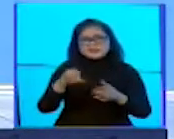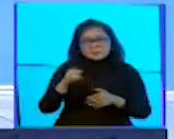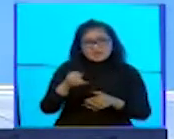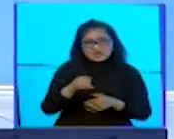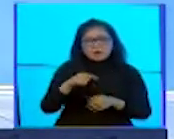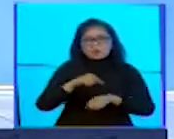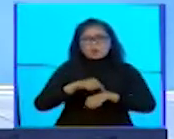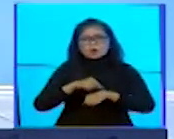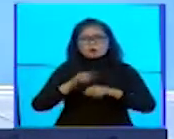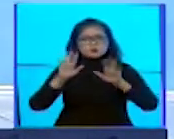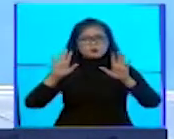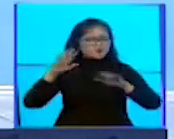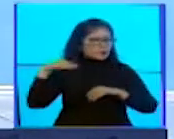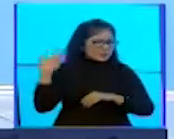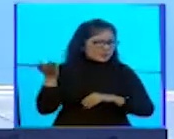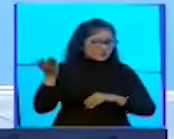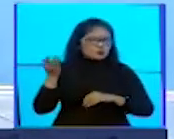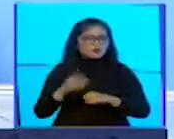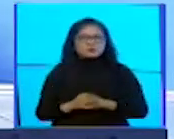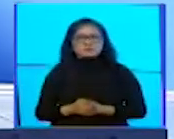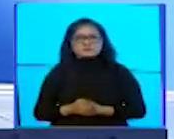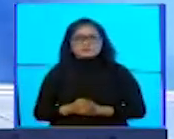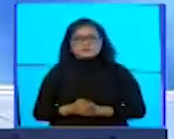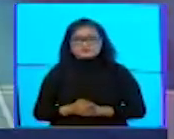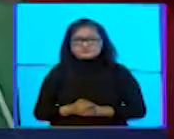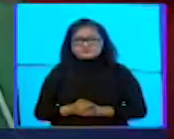ini berlaku dalam jangka waktu 10 tahun.